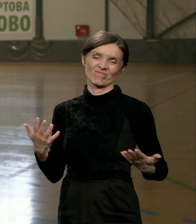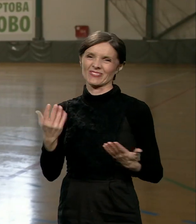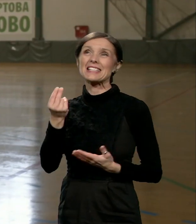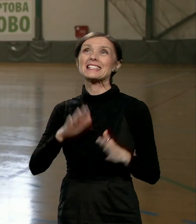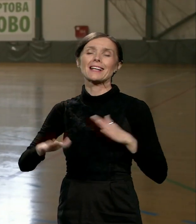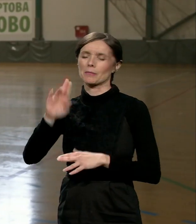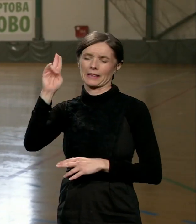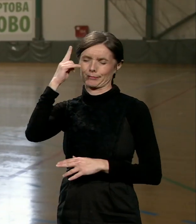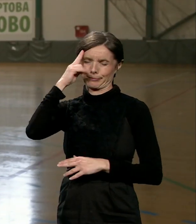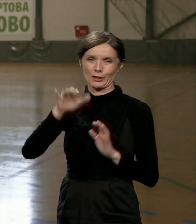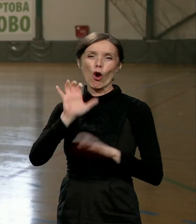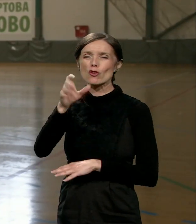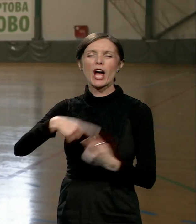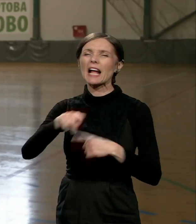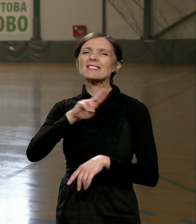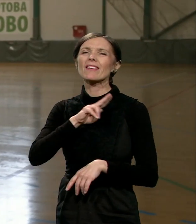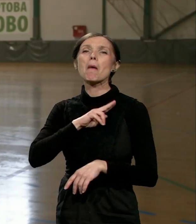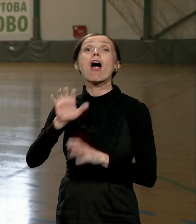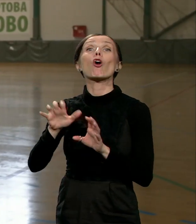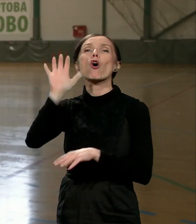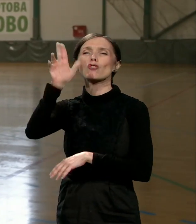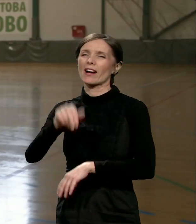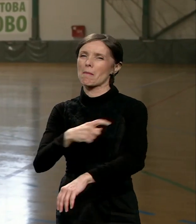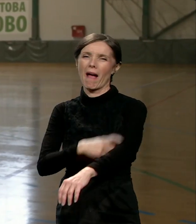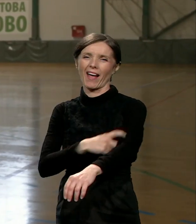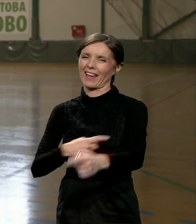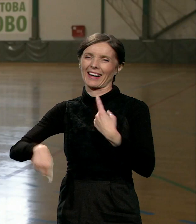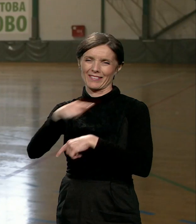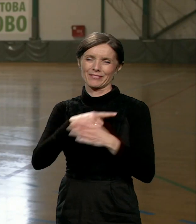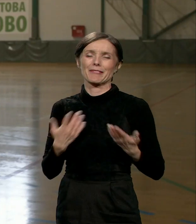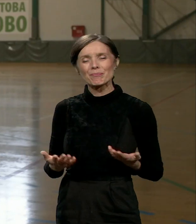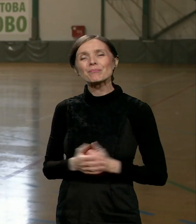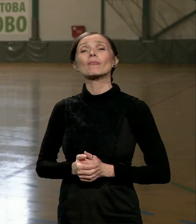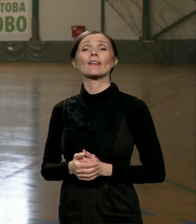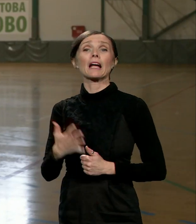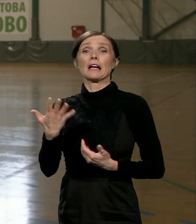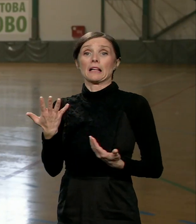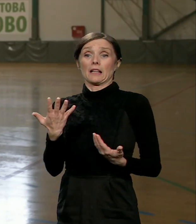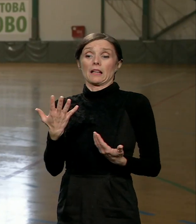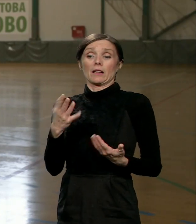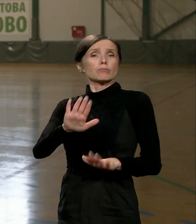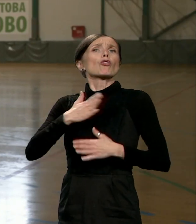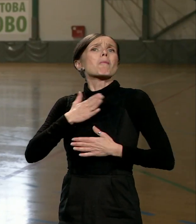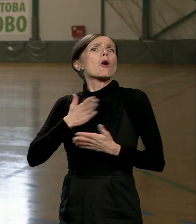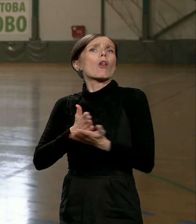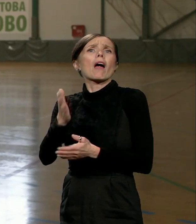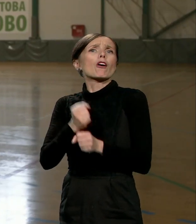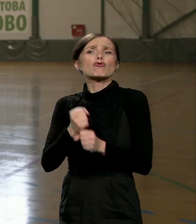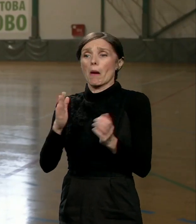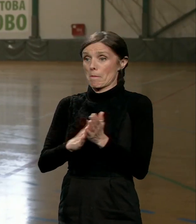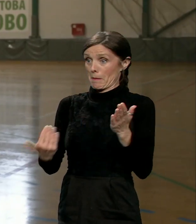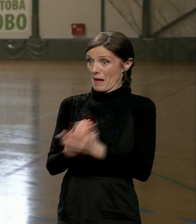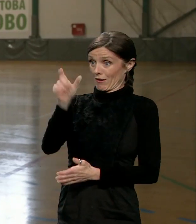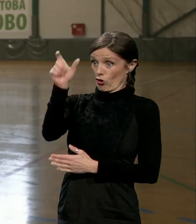jel? Tako da imamo to u genima. I tako da suštinski to je neki moj pristup, zaista, kad dođe neki novi